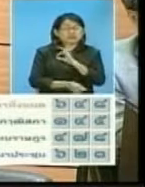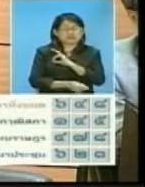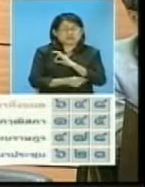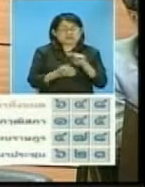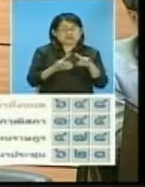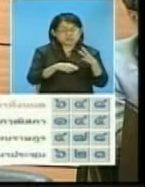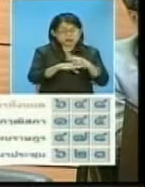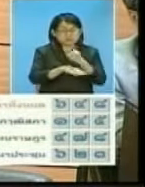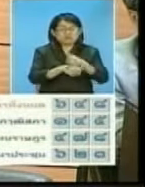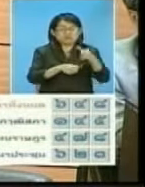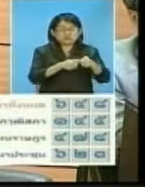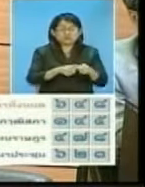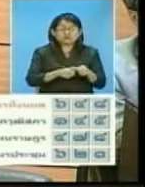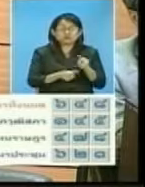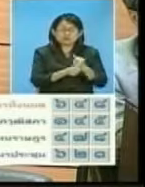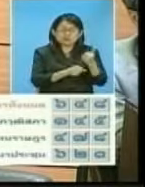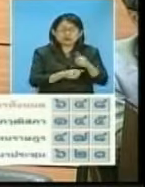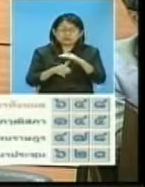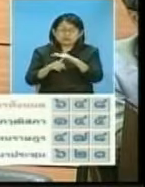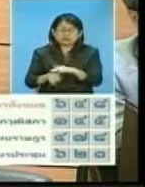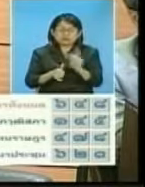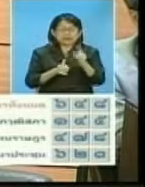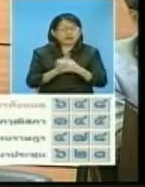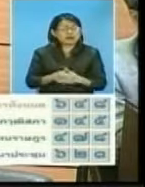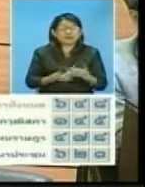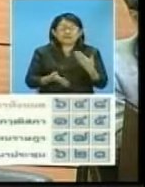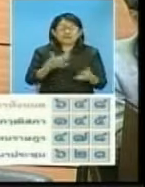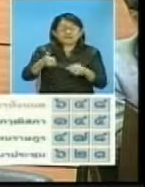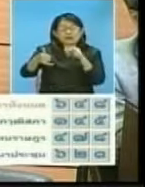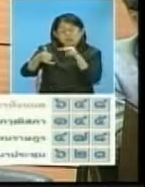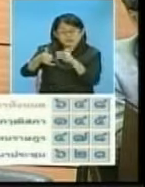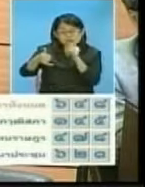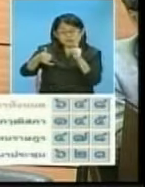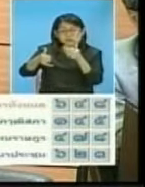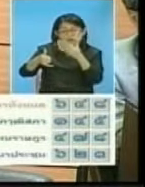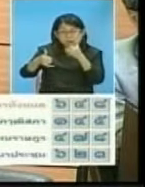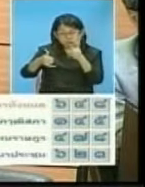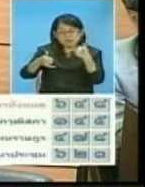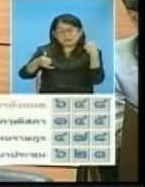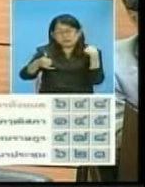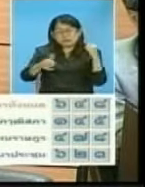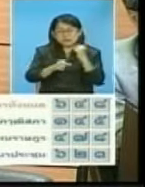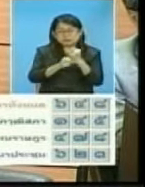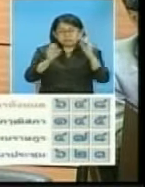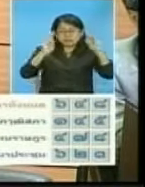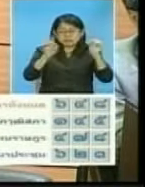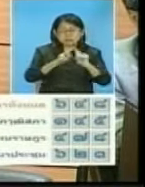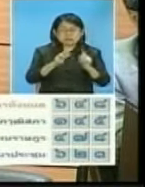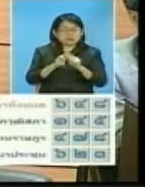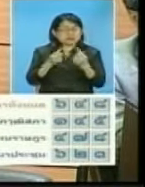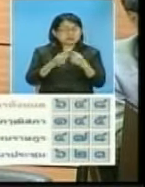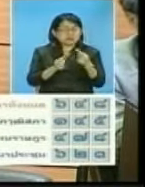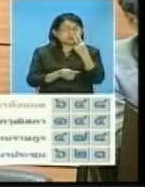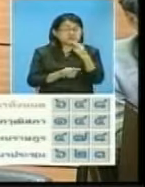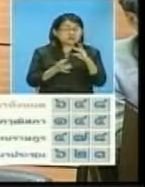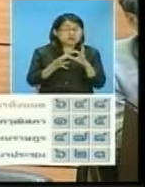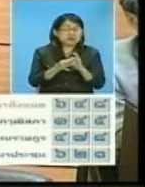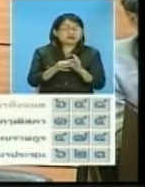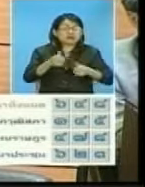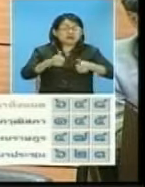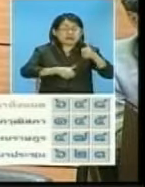ป็นการเอาเปรียบคนอื่นด้วยนะแต่ผมไม่กัดข้องนะถ้าคนนั้นเป็นคนดีและเป็นคนที่มีความรู้แต่การที่ได้เปรียบเสียเปรียบการเมือง